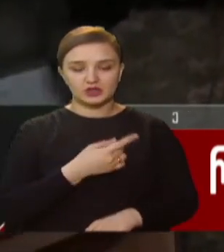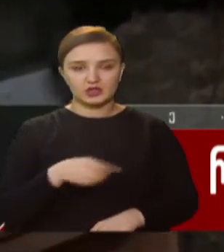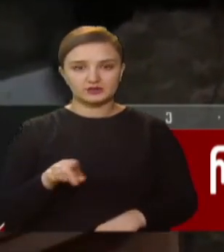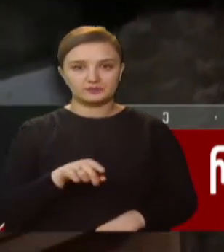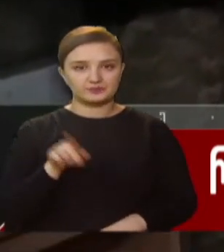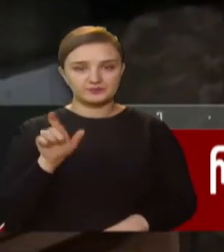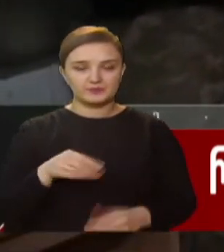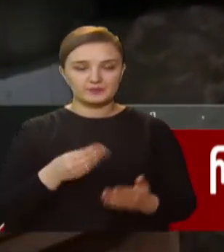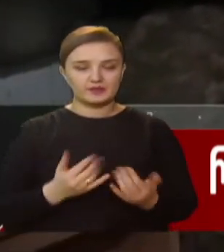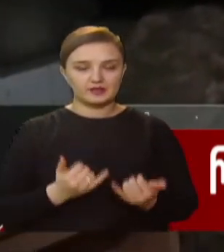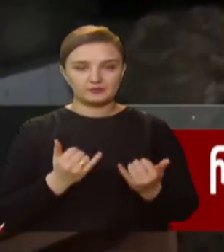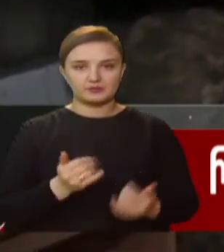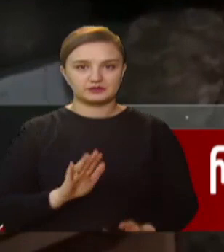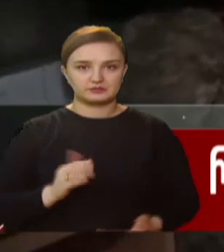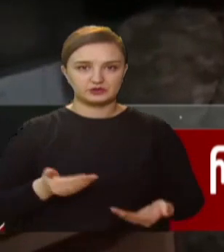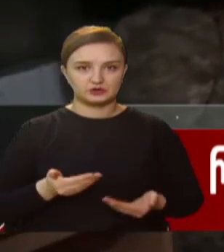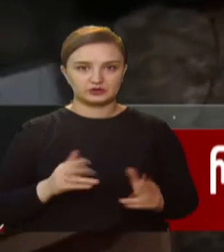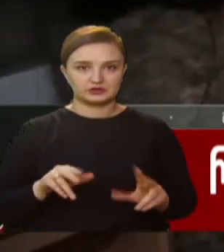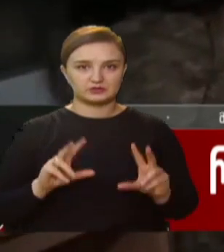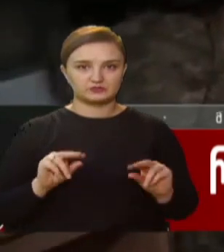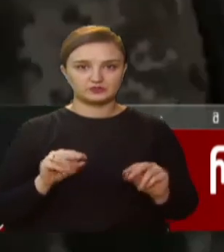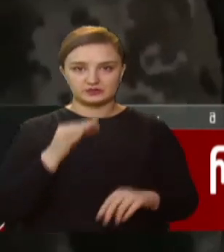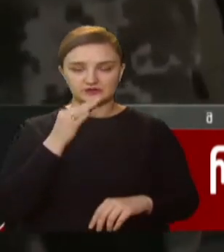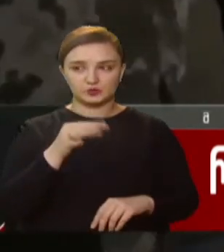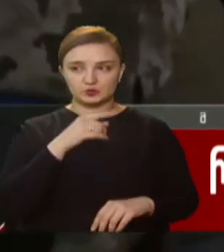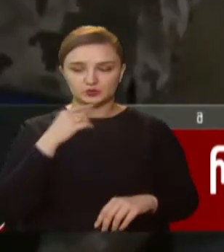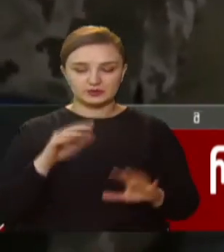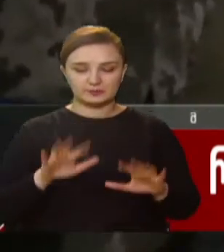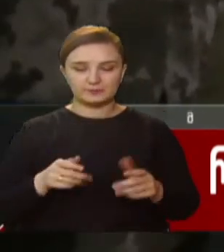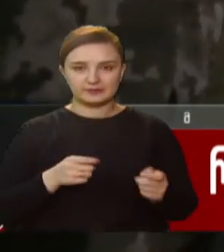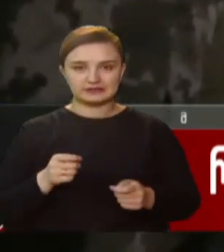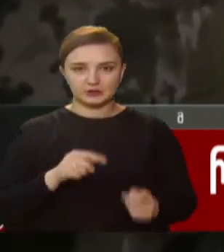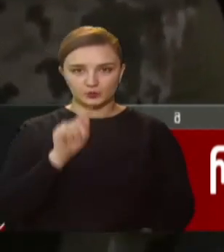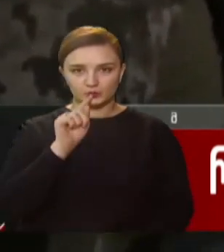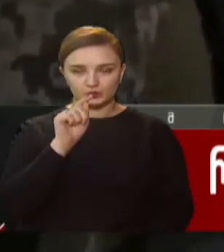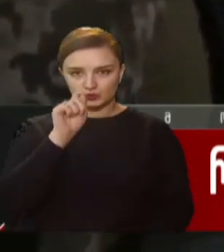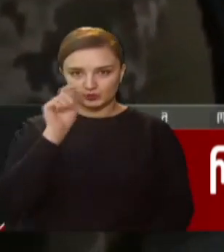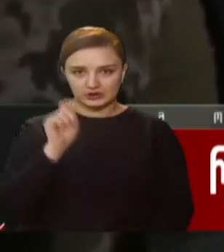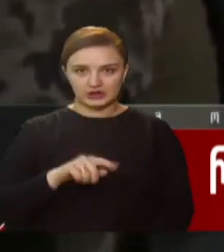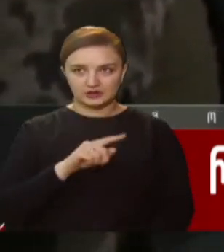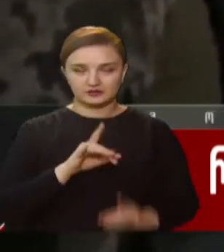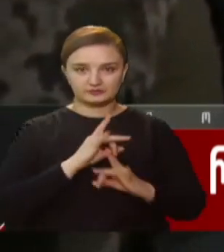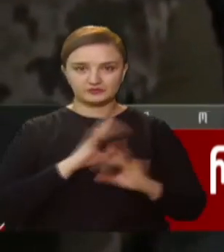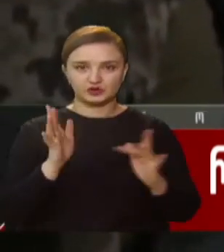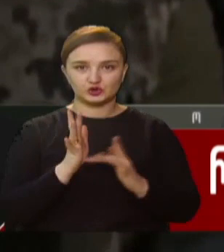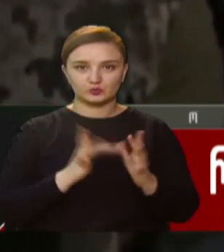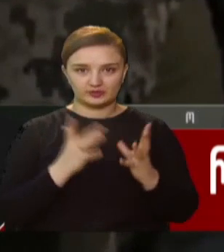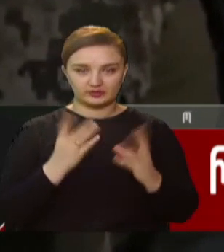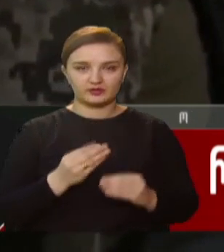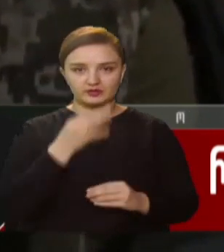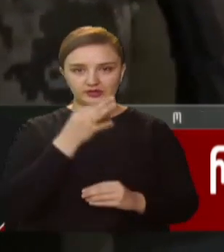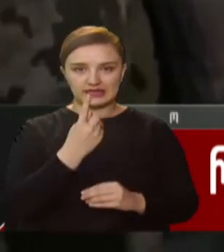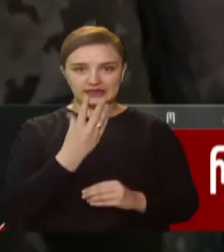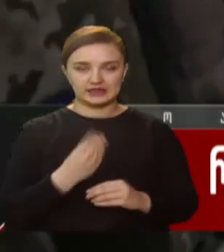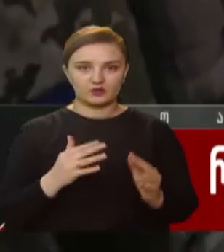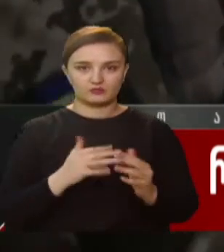namdulad arafaseben sitsotskles da mshvidobas. Shegaxsenebt rusetis prezidentma Vladimir Putinma Ukrainashi sashobaot 1 dghit tsetskhis